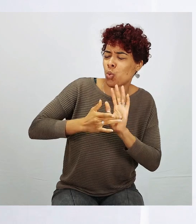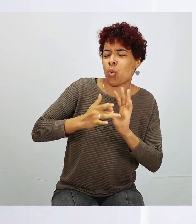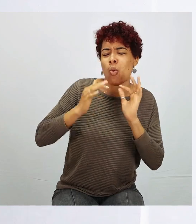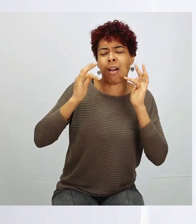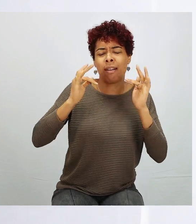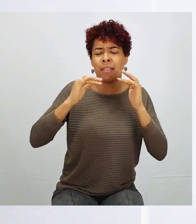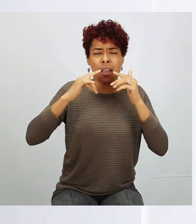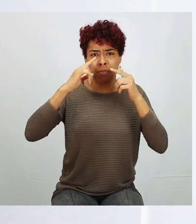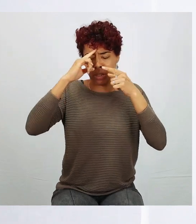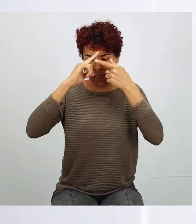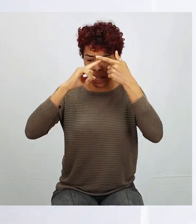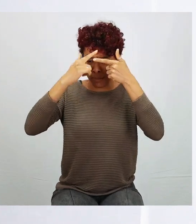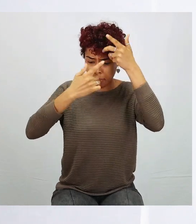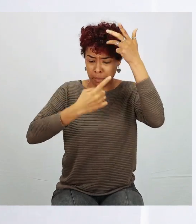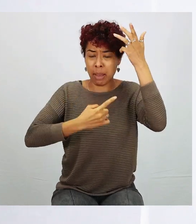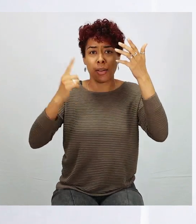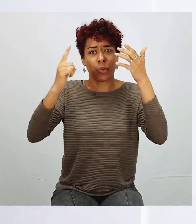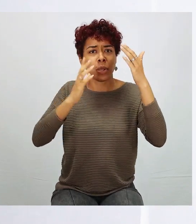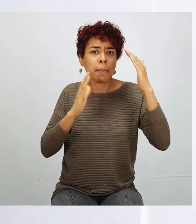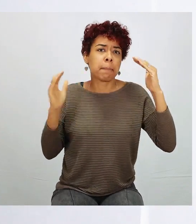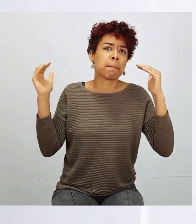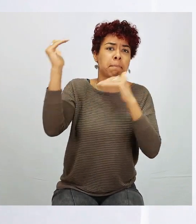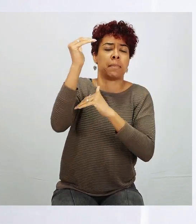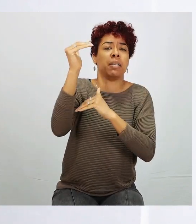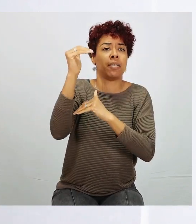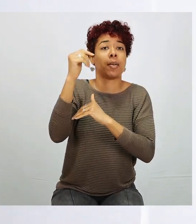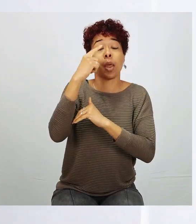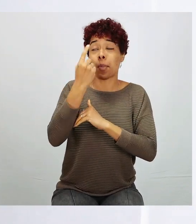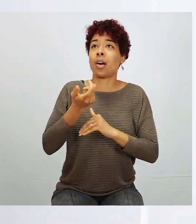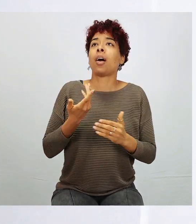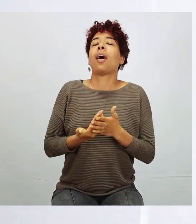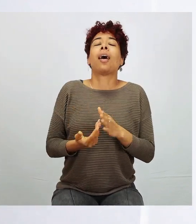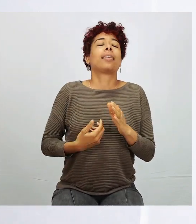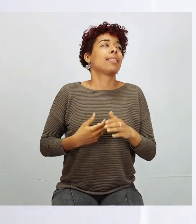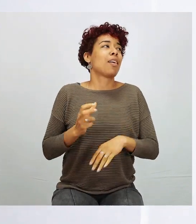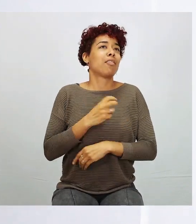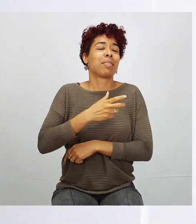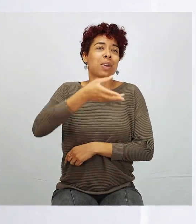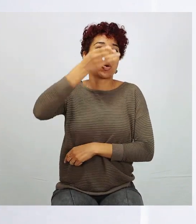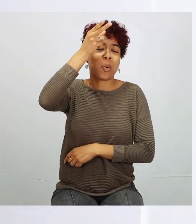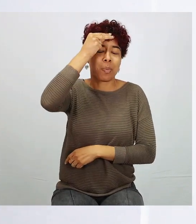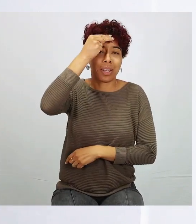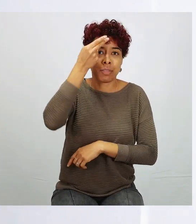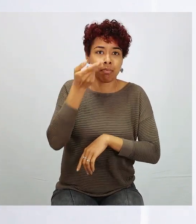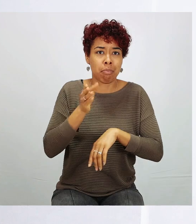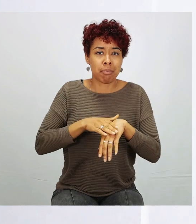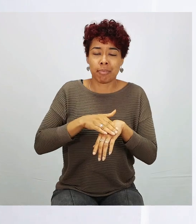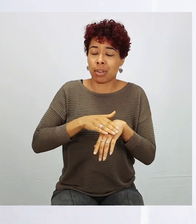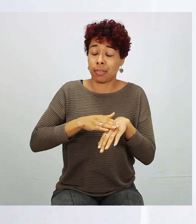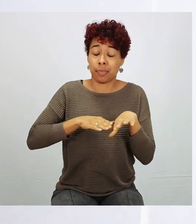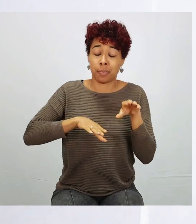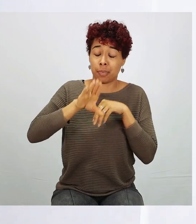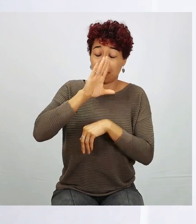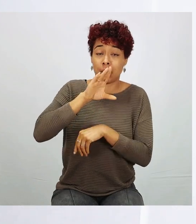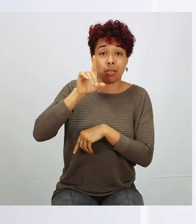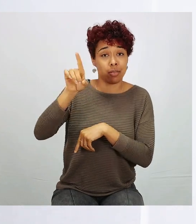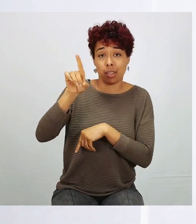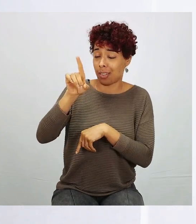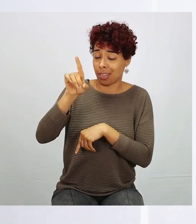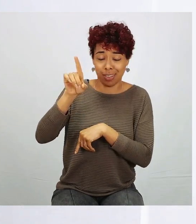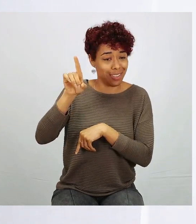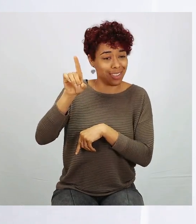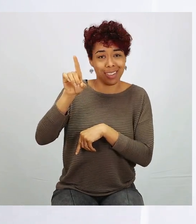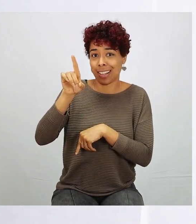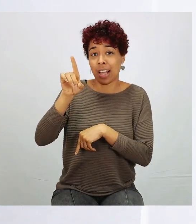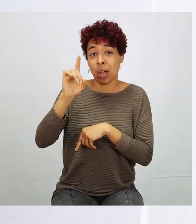structures qu'on peut imaginer. Quand tu crois que tu as compris, c'est là que Dieu te démontre à ce moment-là que tu n'es encore